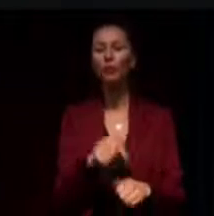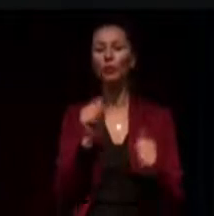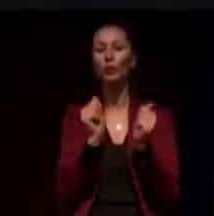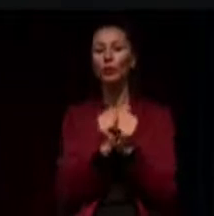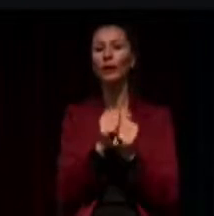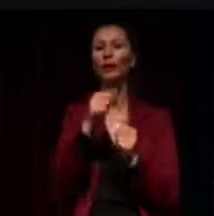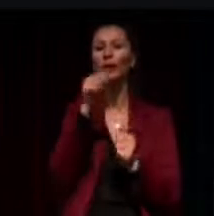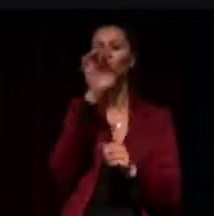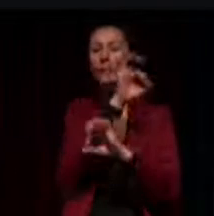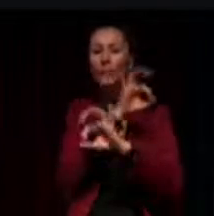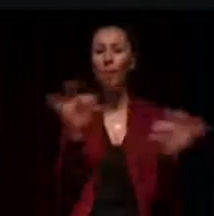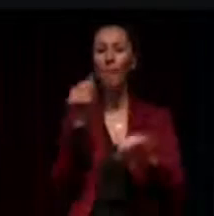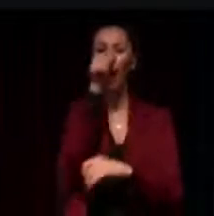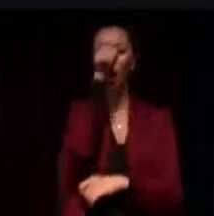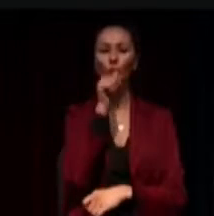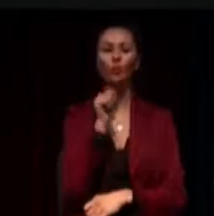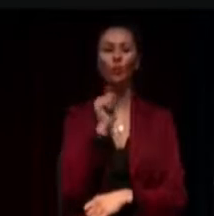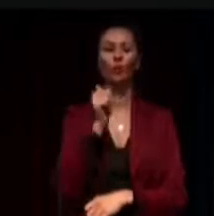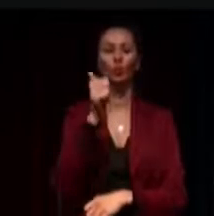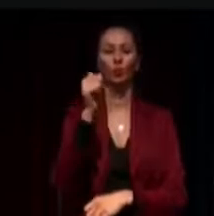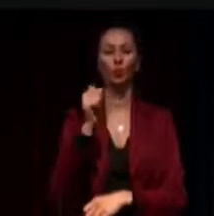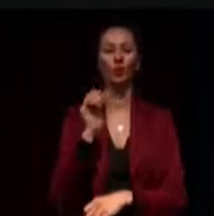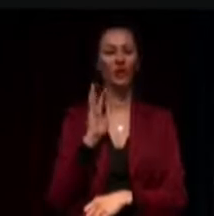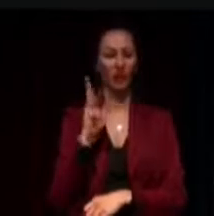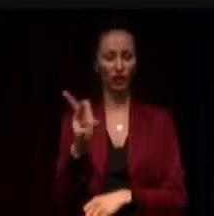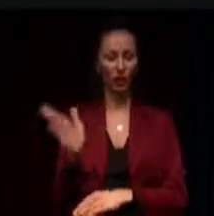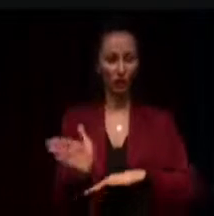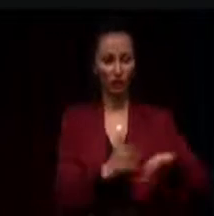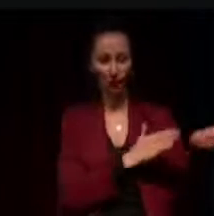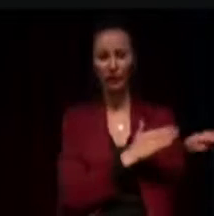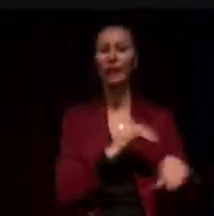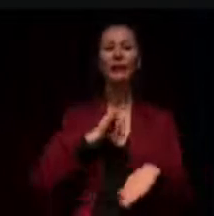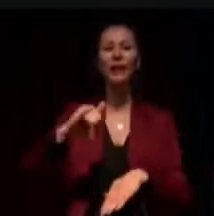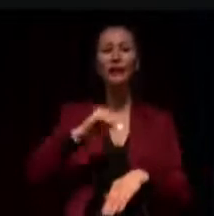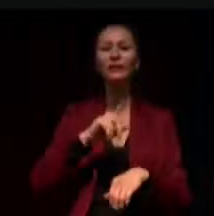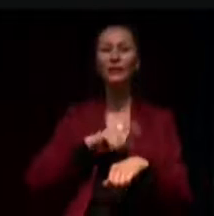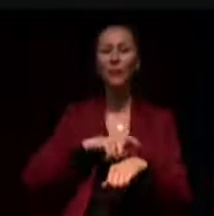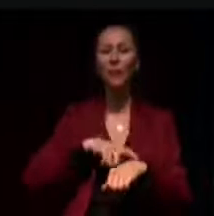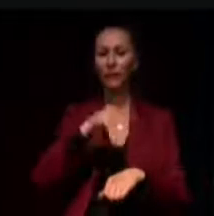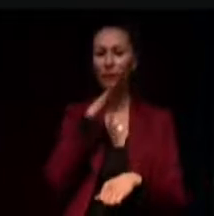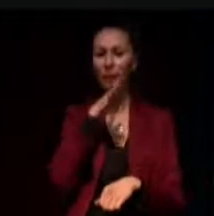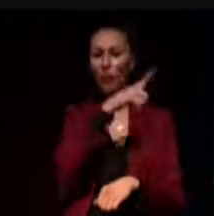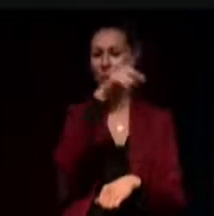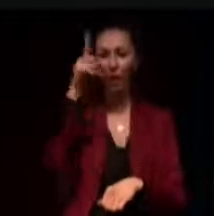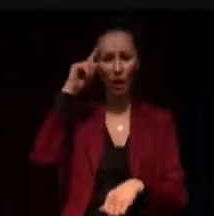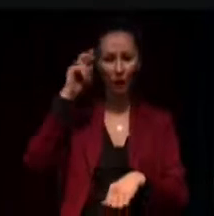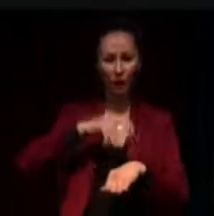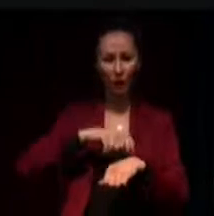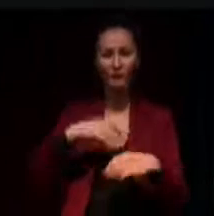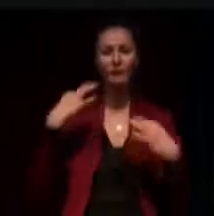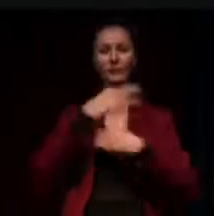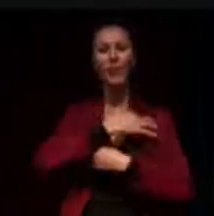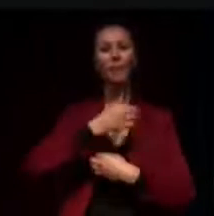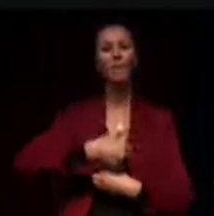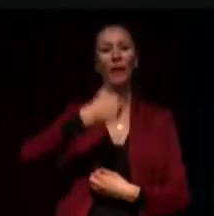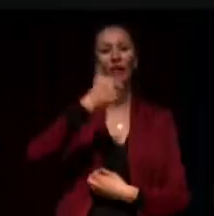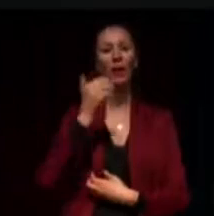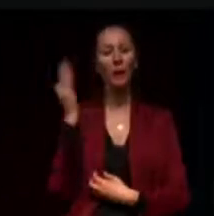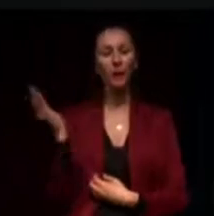üzerinden tam 600 gün geçti. Ve yakın bir zamanda da, hatırlarsanız yakın bir zamanda da yine Sayın